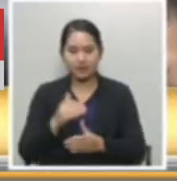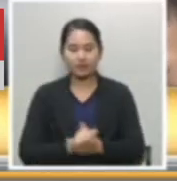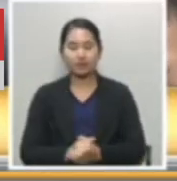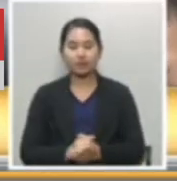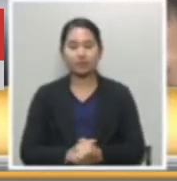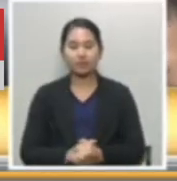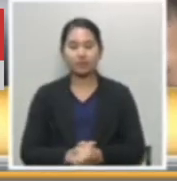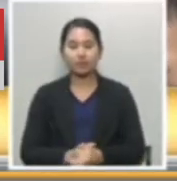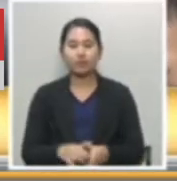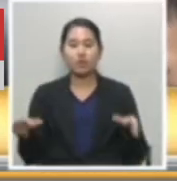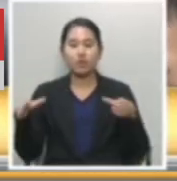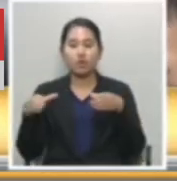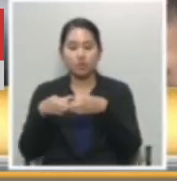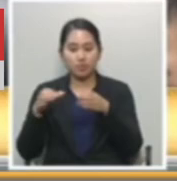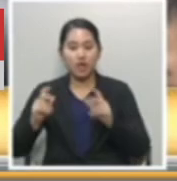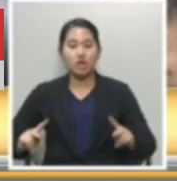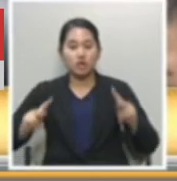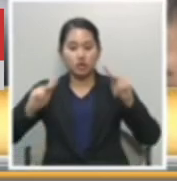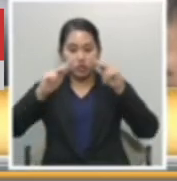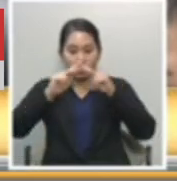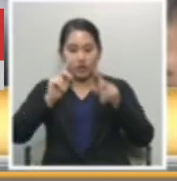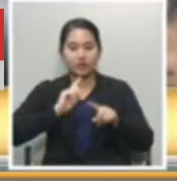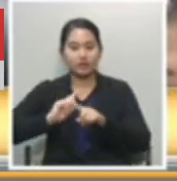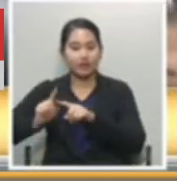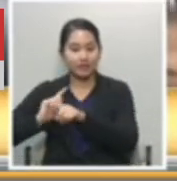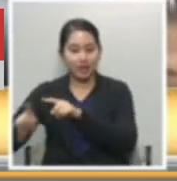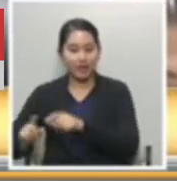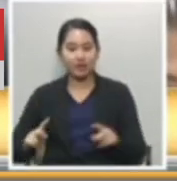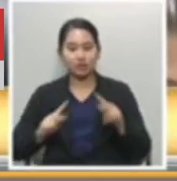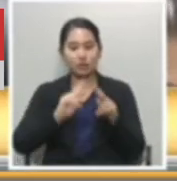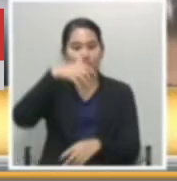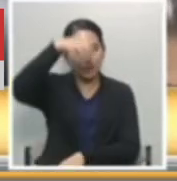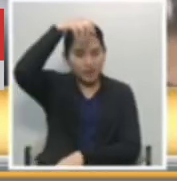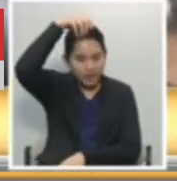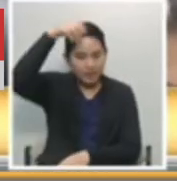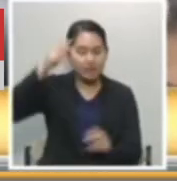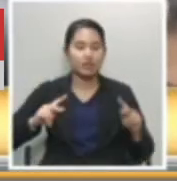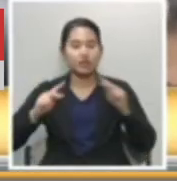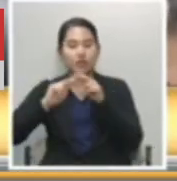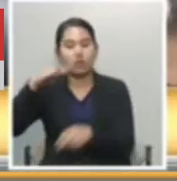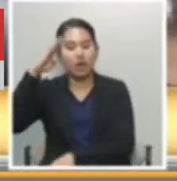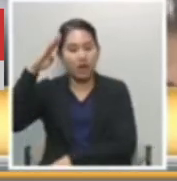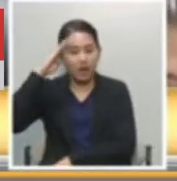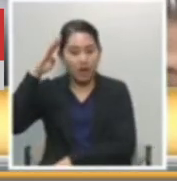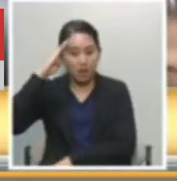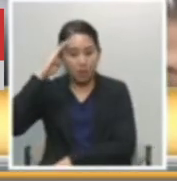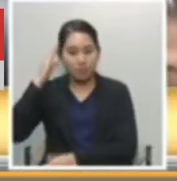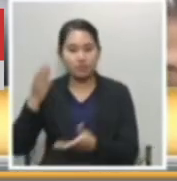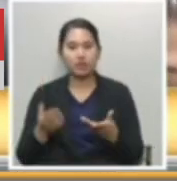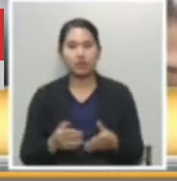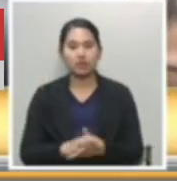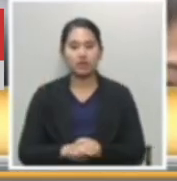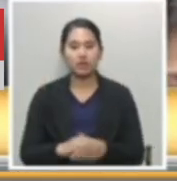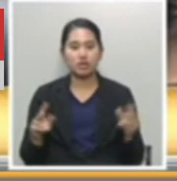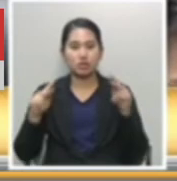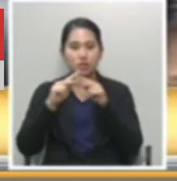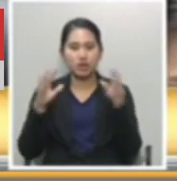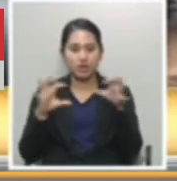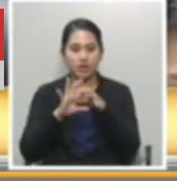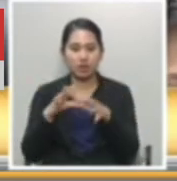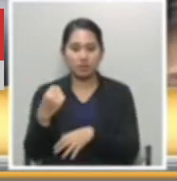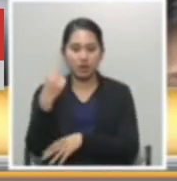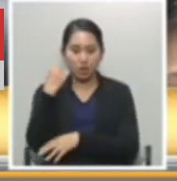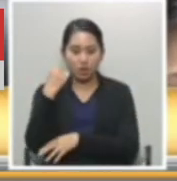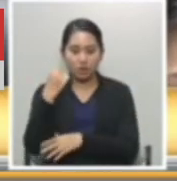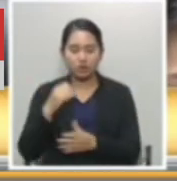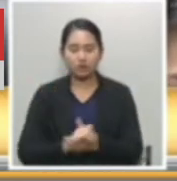งคือกระทรวงต่างๆครับท่านประธานกระทรวงมหาดไทยกระทรวงกลาโหมซึ่งเป็นกระทรวงที่เกี่ยวกับความมั่นคงนะ